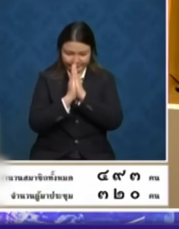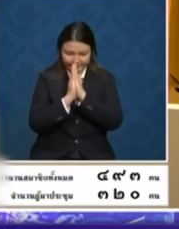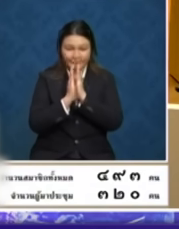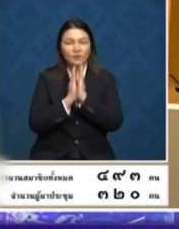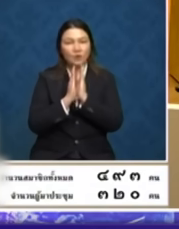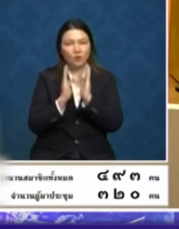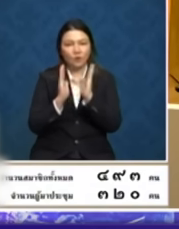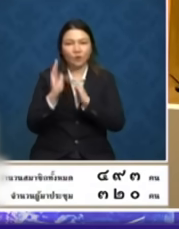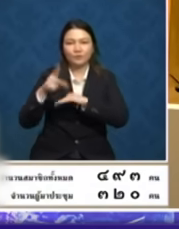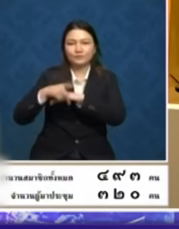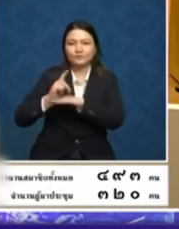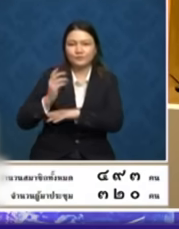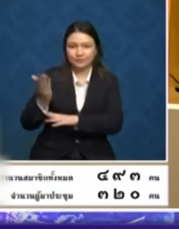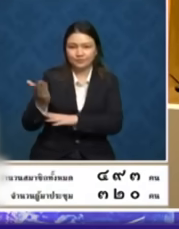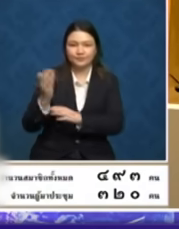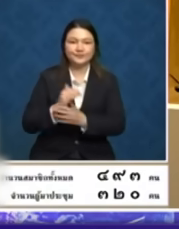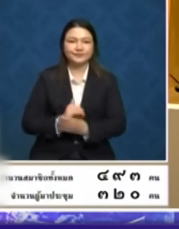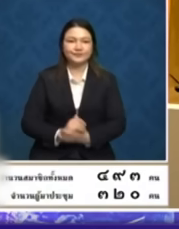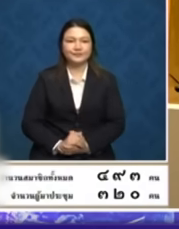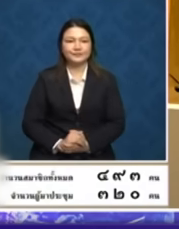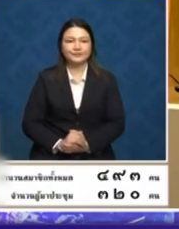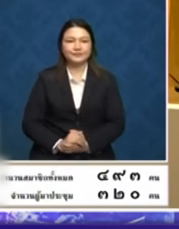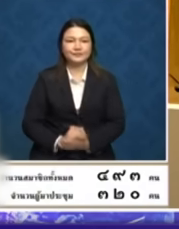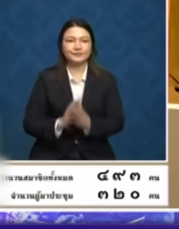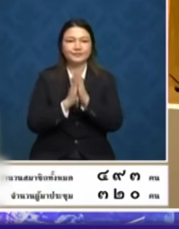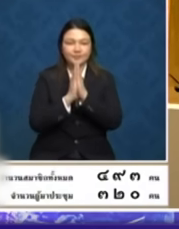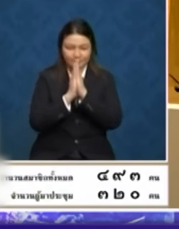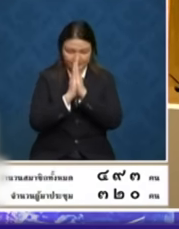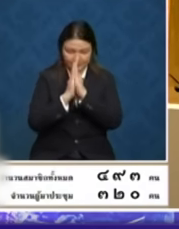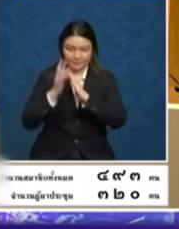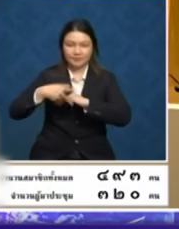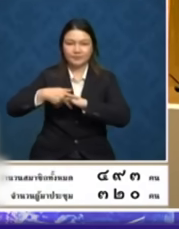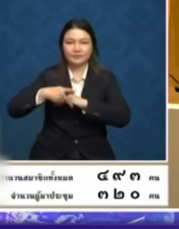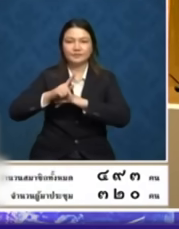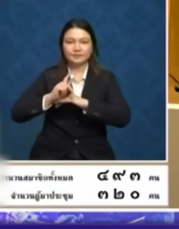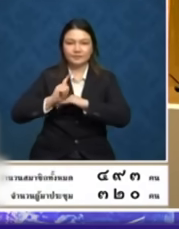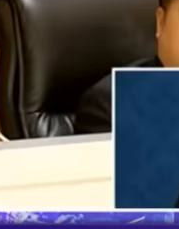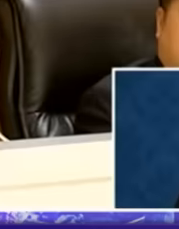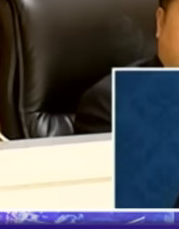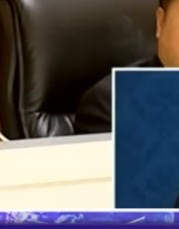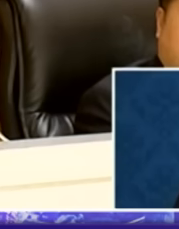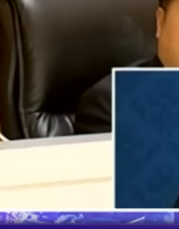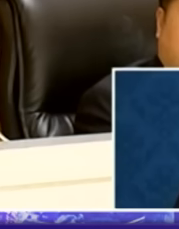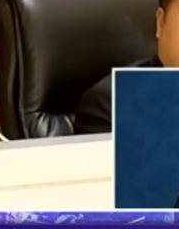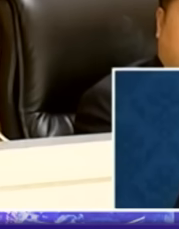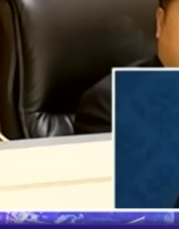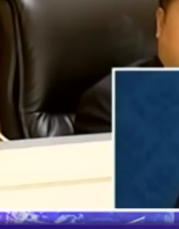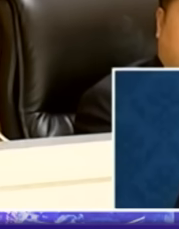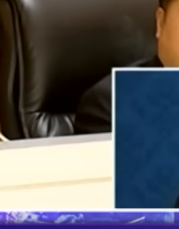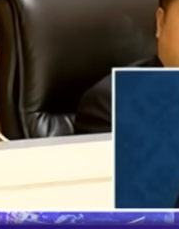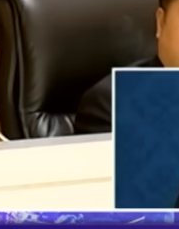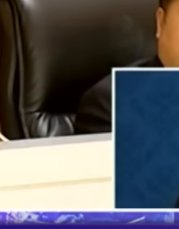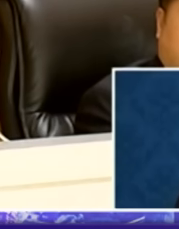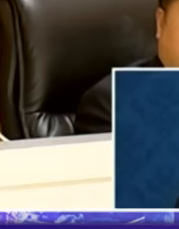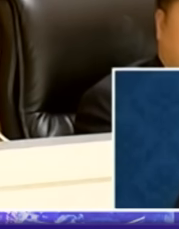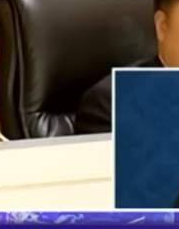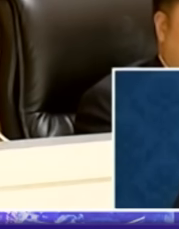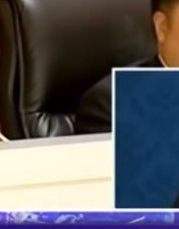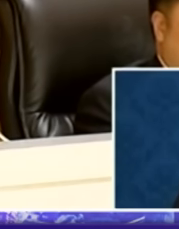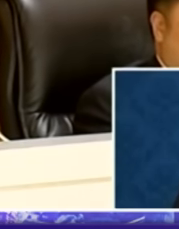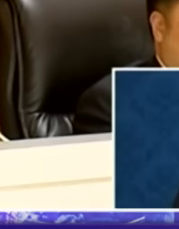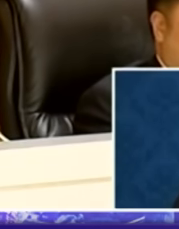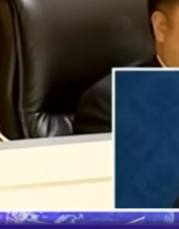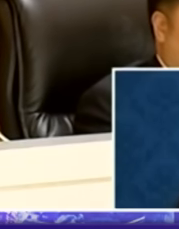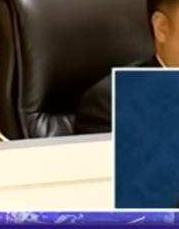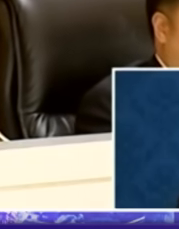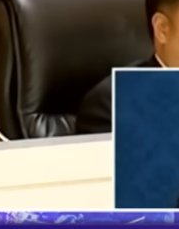จารย์นั้นเป็นกรรมาธิการพิจารณางบประมาณปี68ด้วยบอกว่าอย่างนี้ฮะรัฐบาลทุกรัฐบาลโดยเฉพาะอย่างยิ่งตล